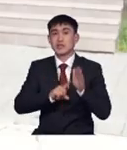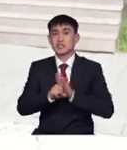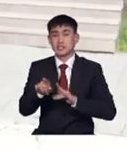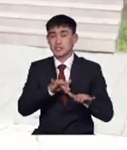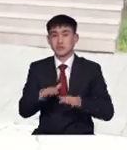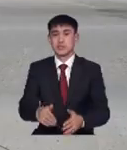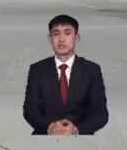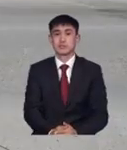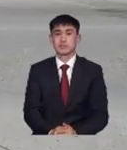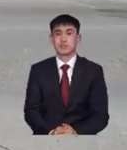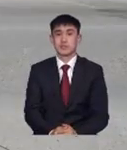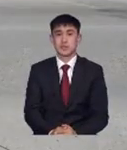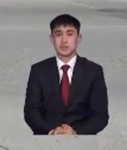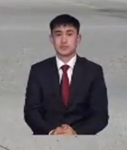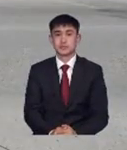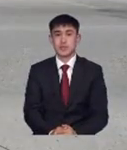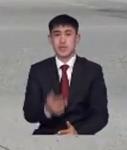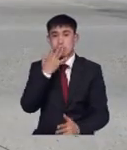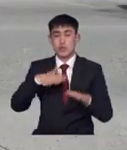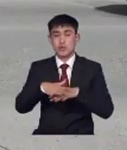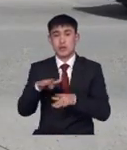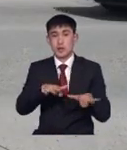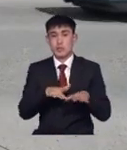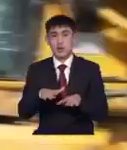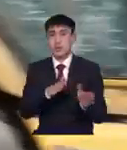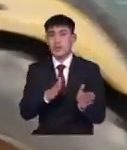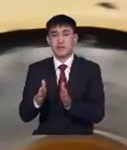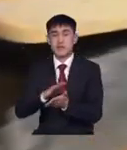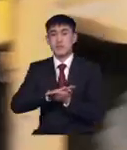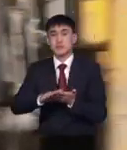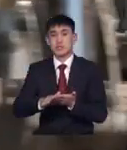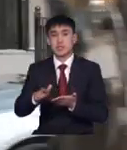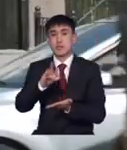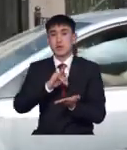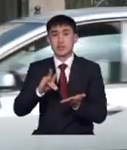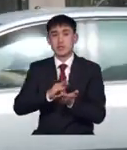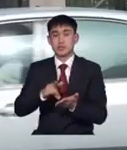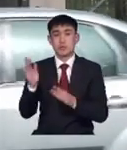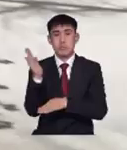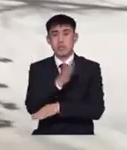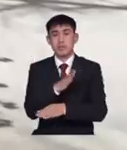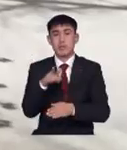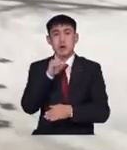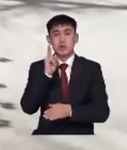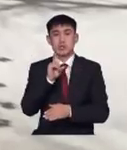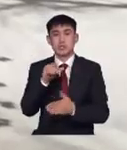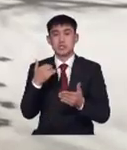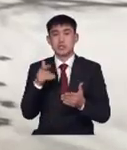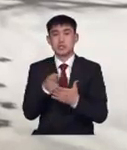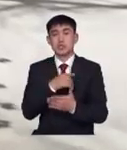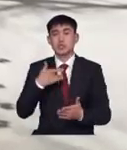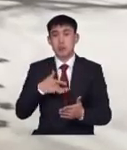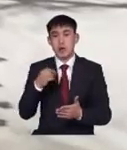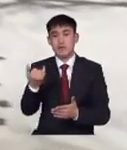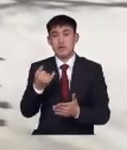действовать. В рамках всенародной кампании по наведению чистоты и порядка в городском парке молодежи имени Жамбыла Жабаева приняли